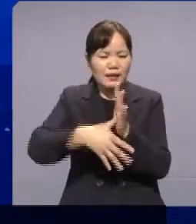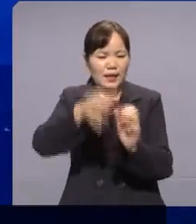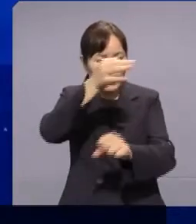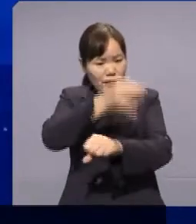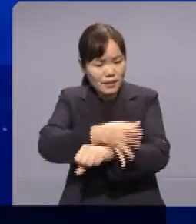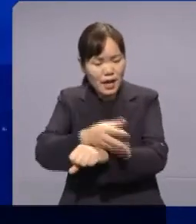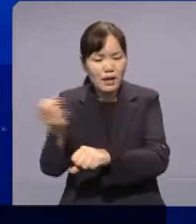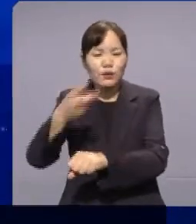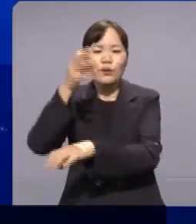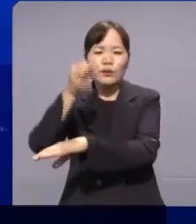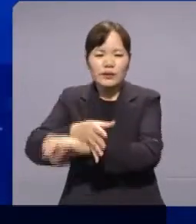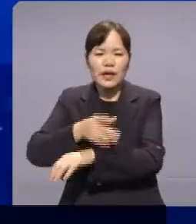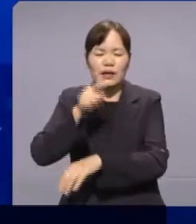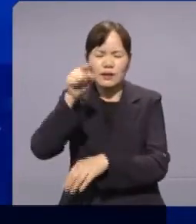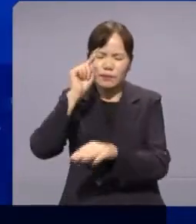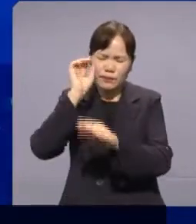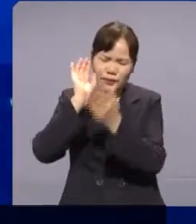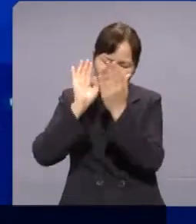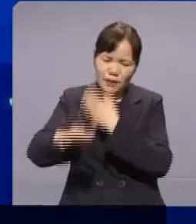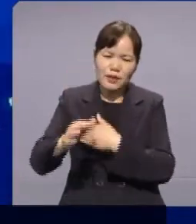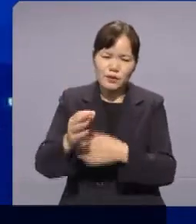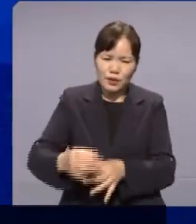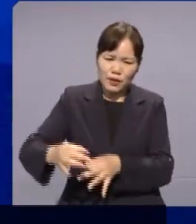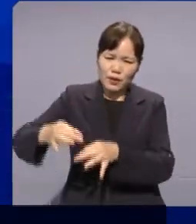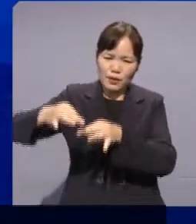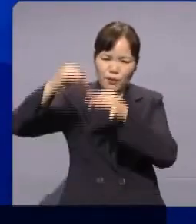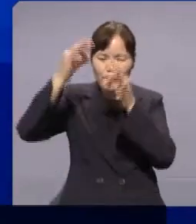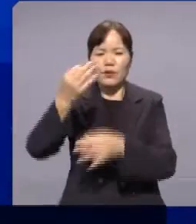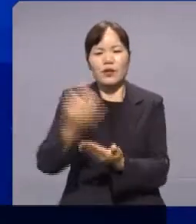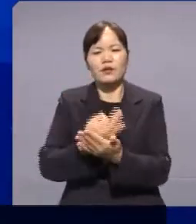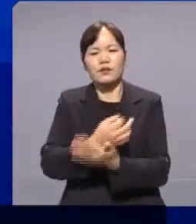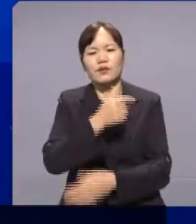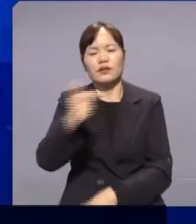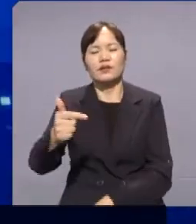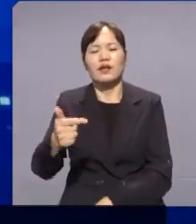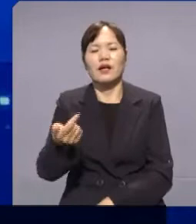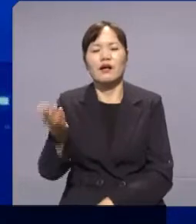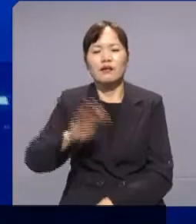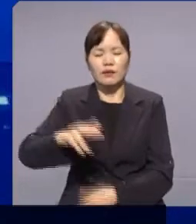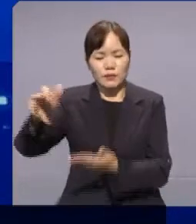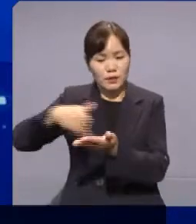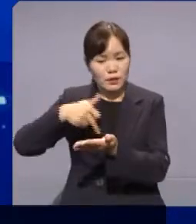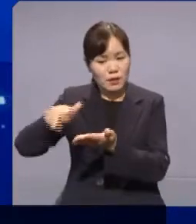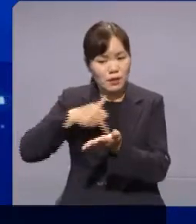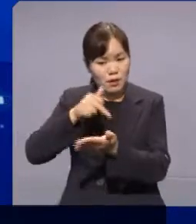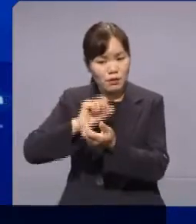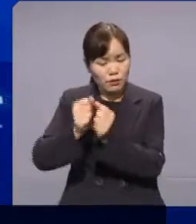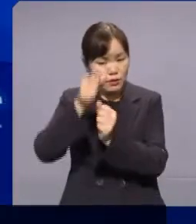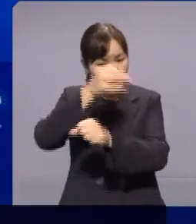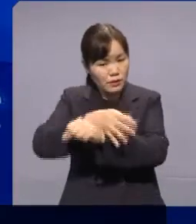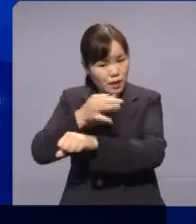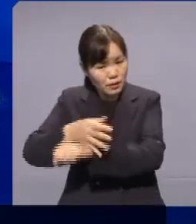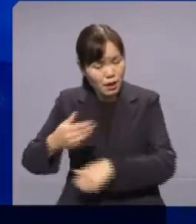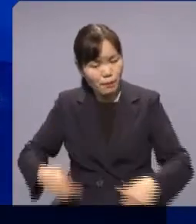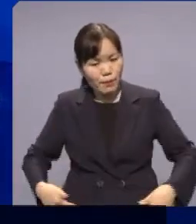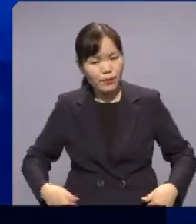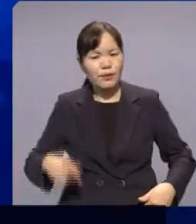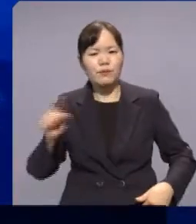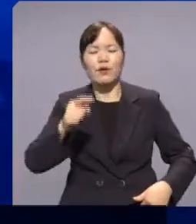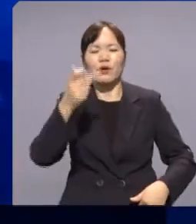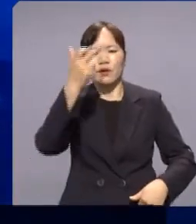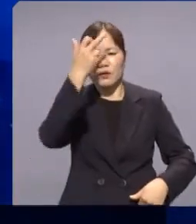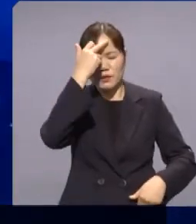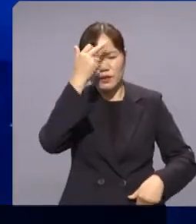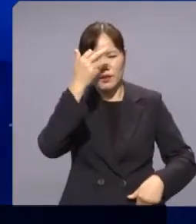자연히 나중에 올라가서 수익이 난다 뭐 이런 건데 그렇다면 카카오 관련 주식을 지금 줍줍해야 되냐. 아까 최영호 원장께서